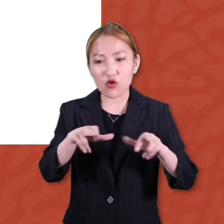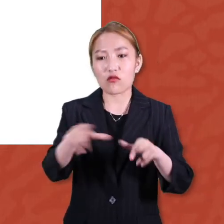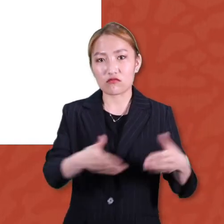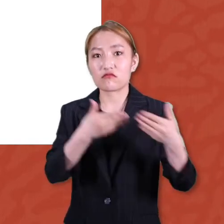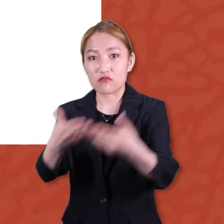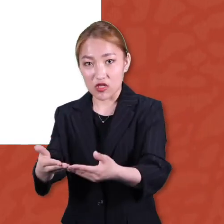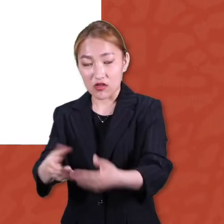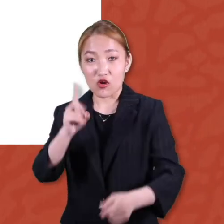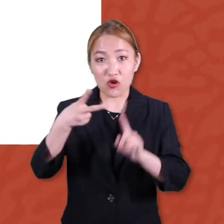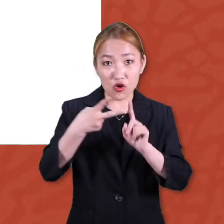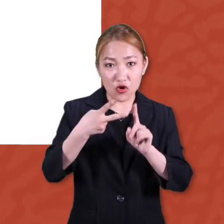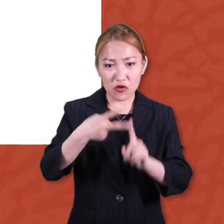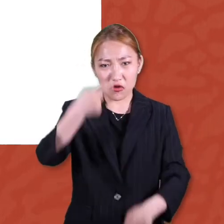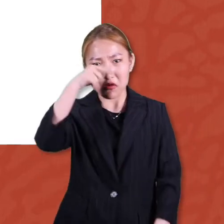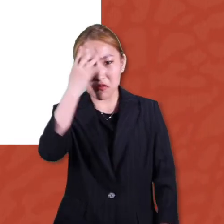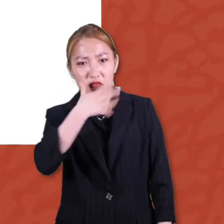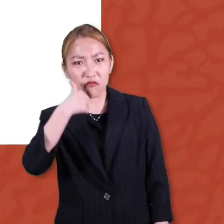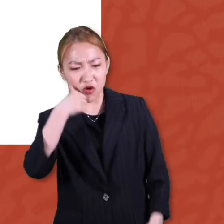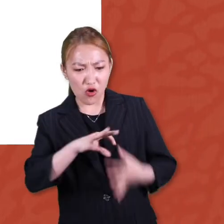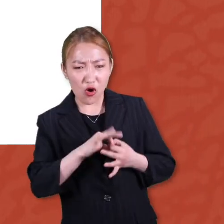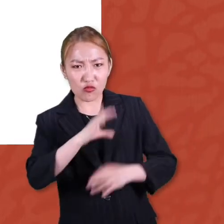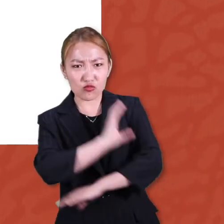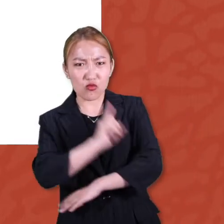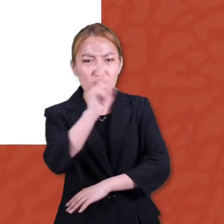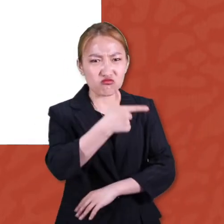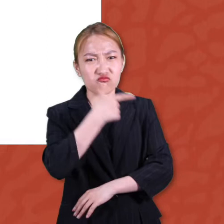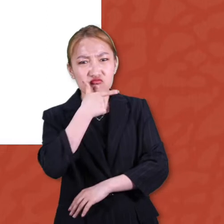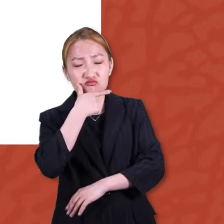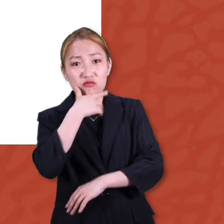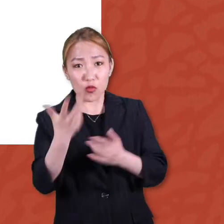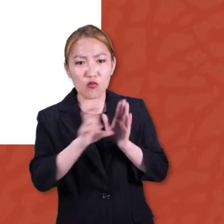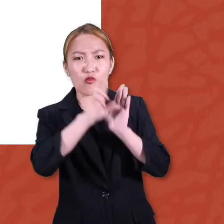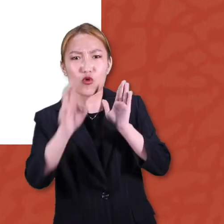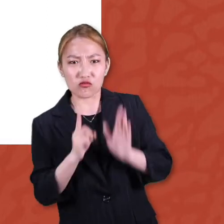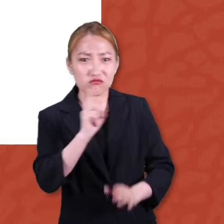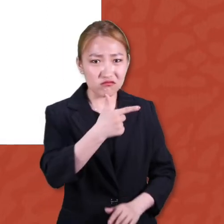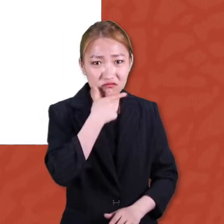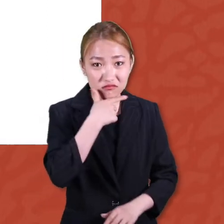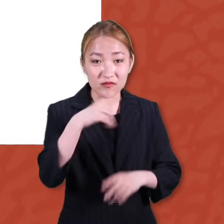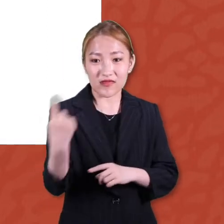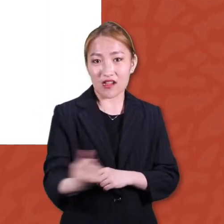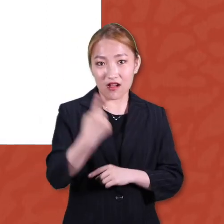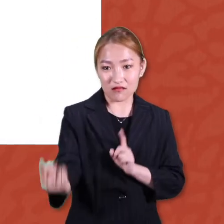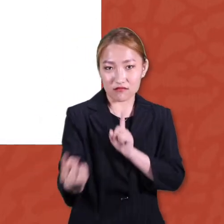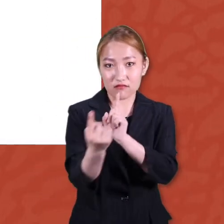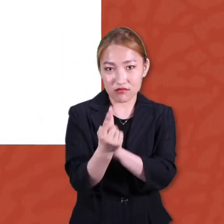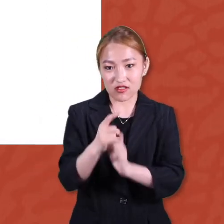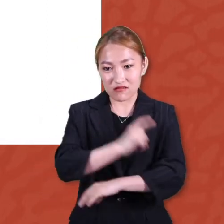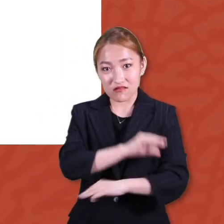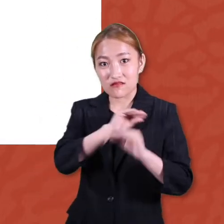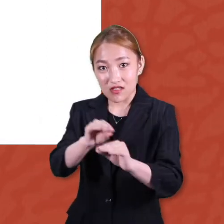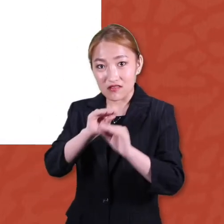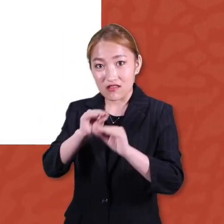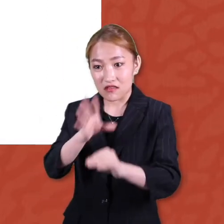Хоёр дахь бүлэг нь эрүүл мэндийн байдал нь сургуульд явхад хэцүү эсвэл боломжгүй. Ганцаарчлсан сургалтын замыг санал